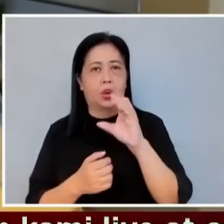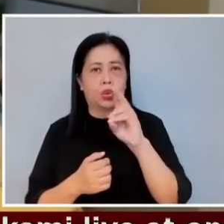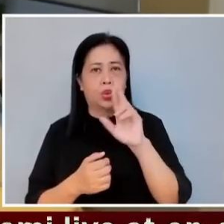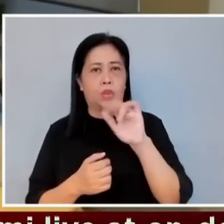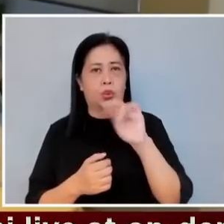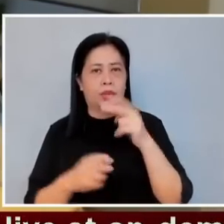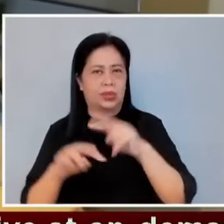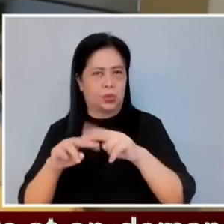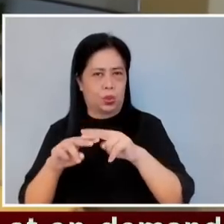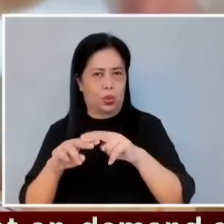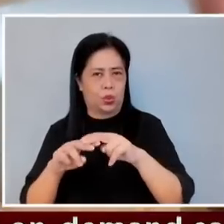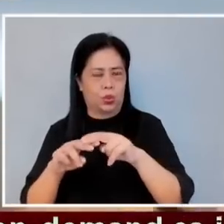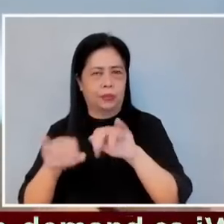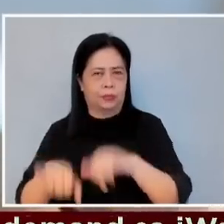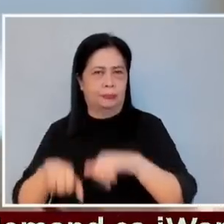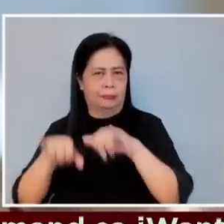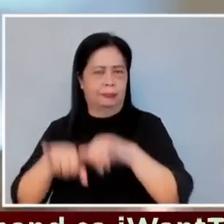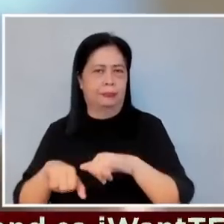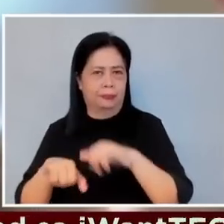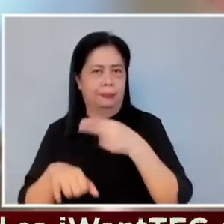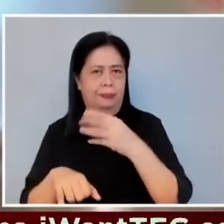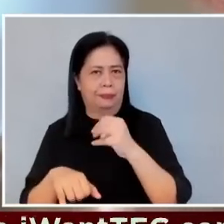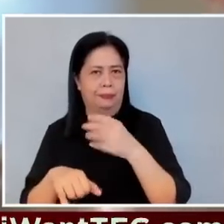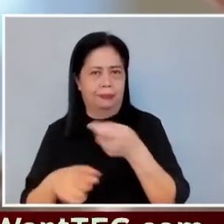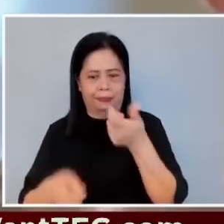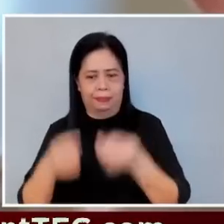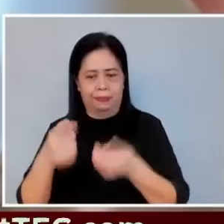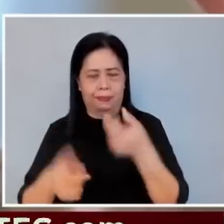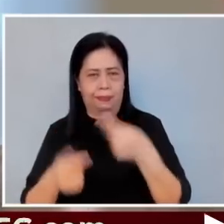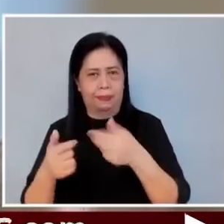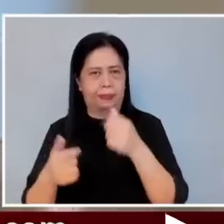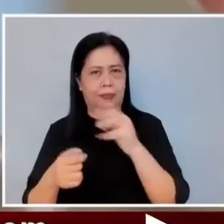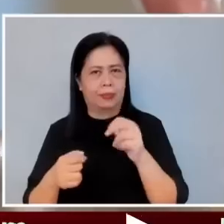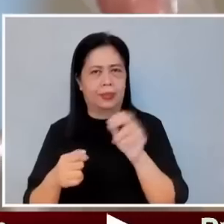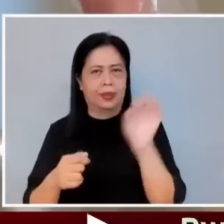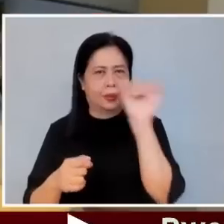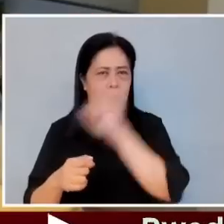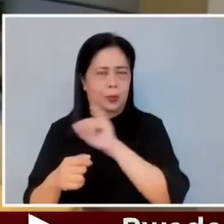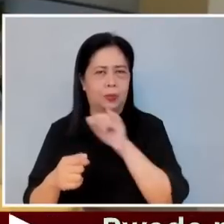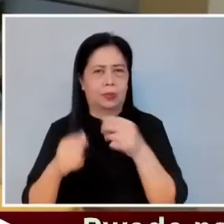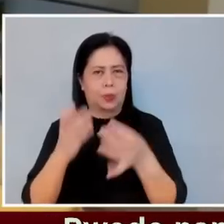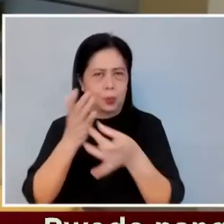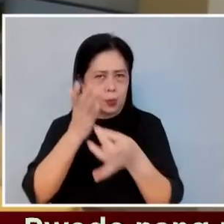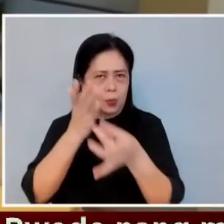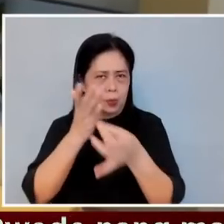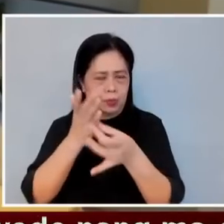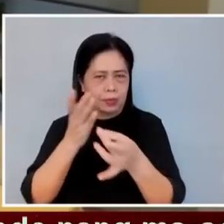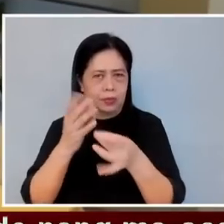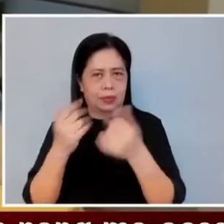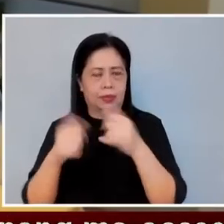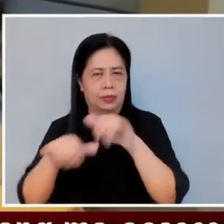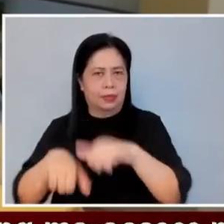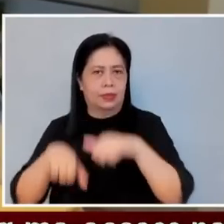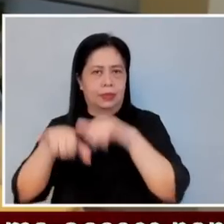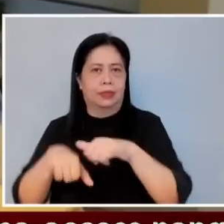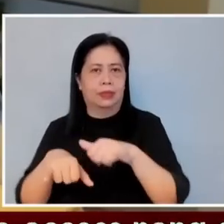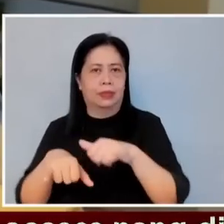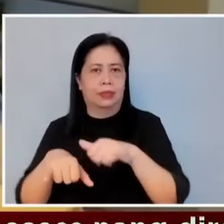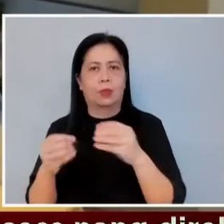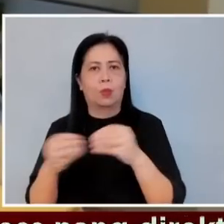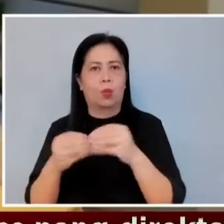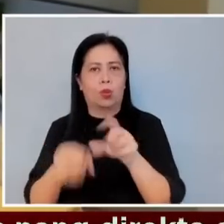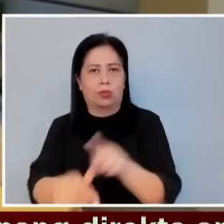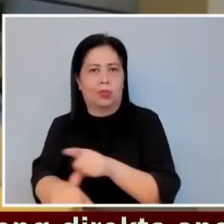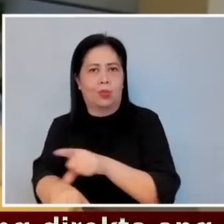responsible for curing the ham. It's removing the ham of its excess juices and napapatagal niya yung shelf life ng